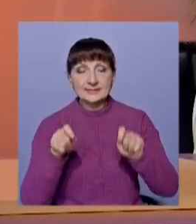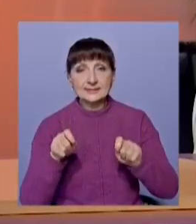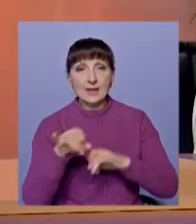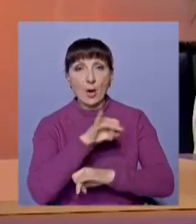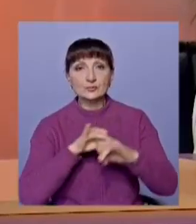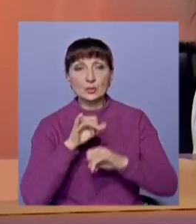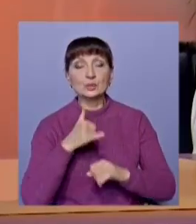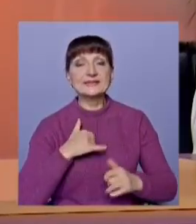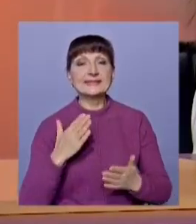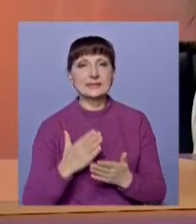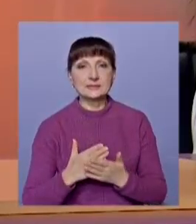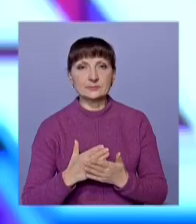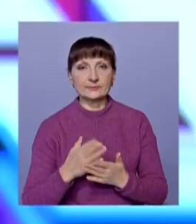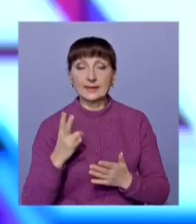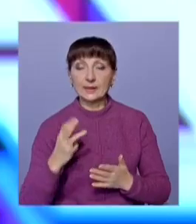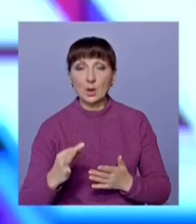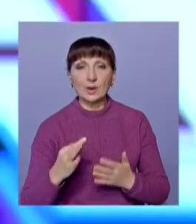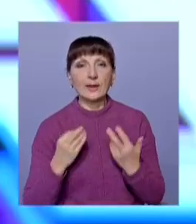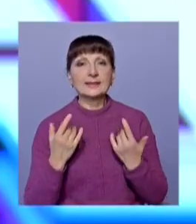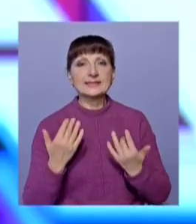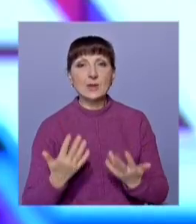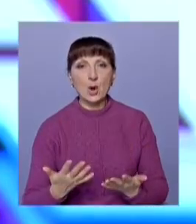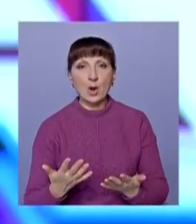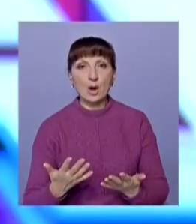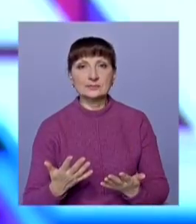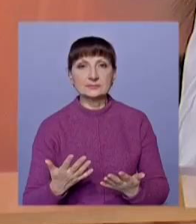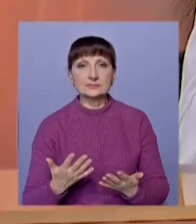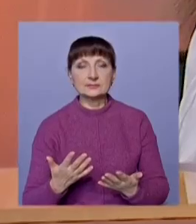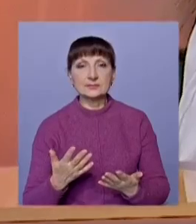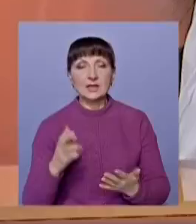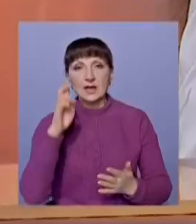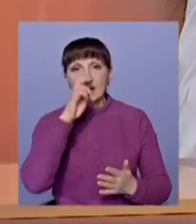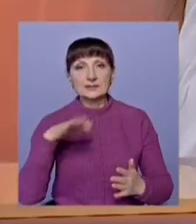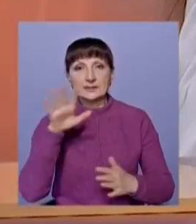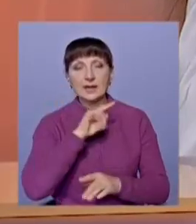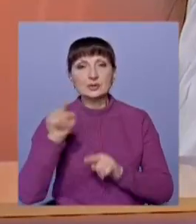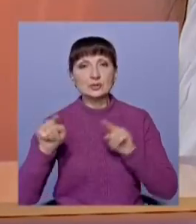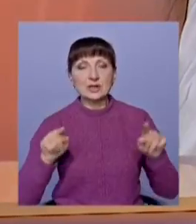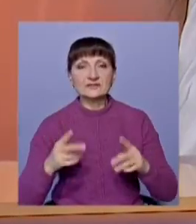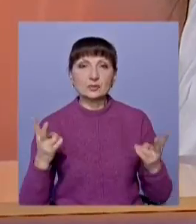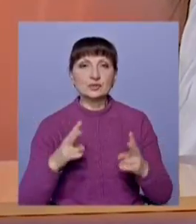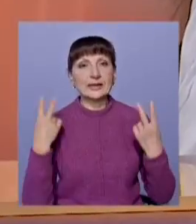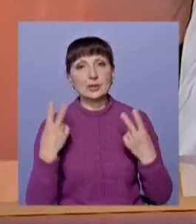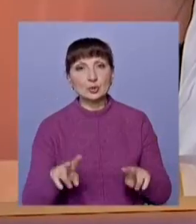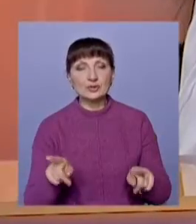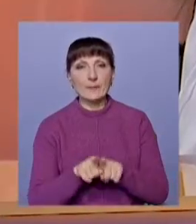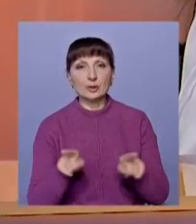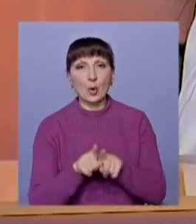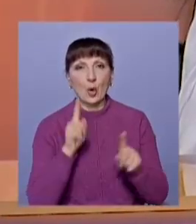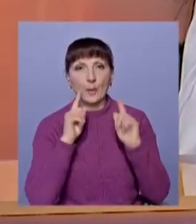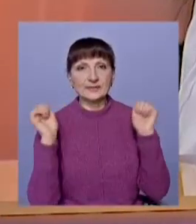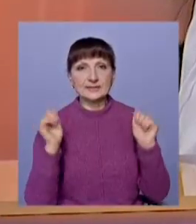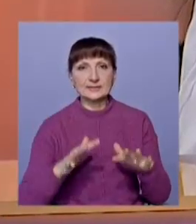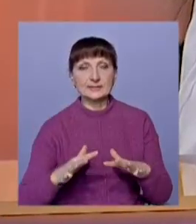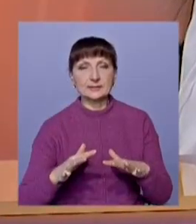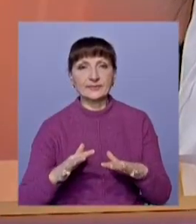нас имеется. Другое дело, насколько стран нам нужна будет подобная площадка. Да. Да, совершенно верно. Потому